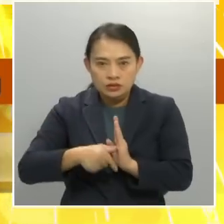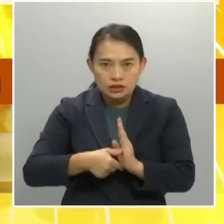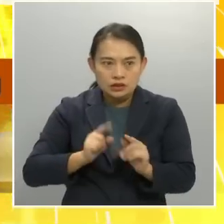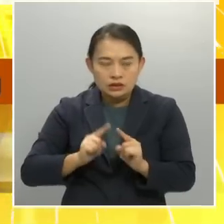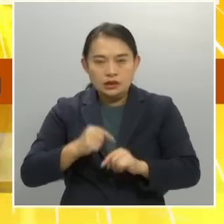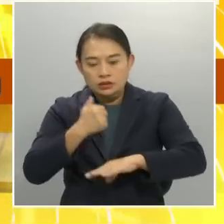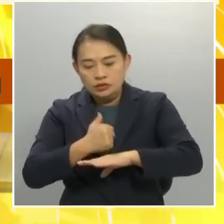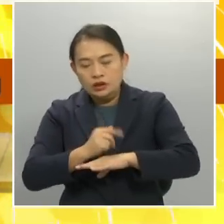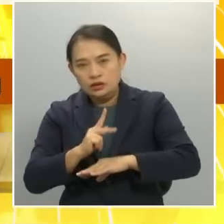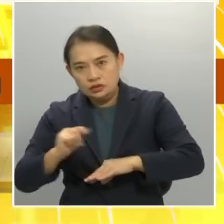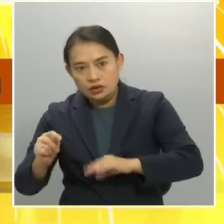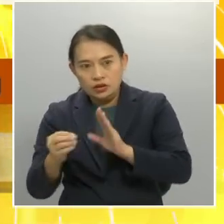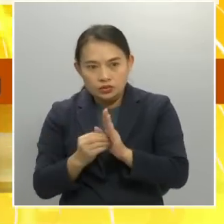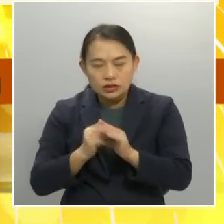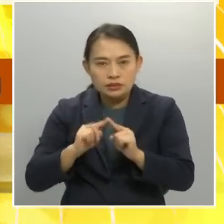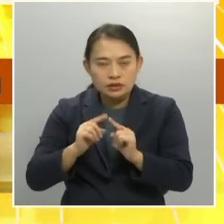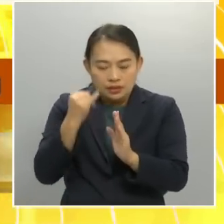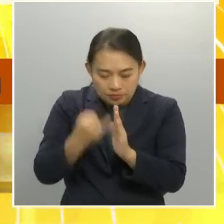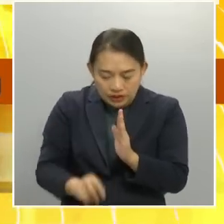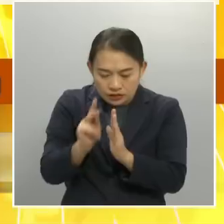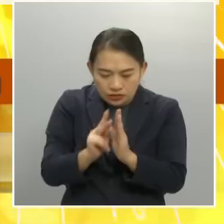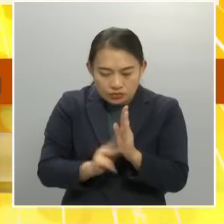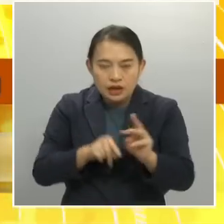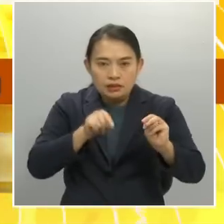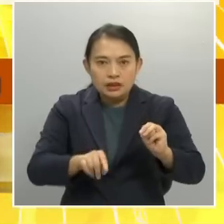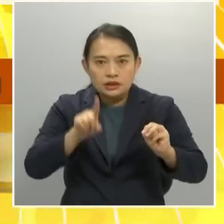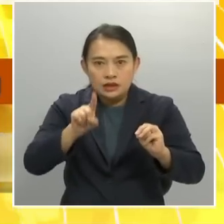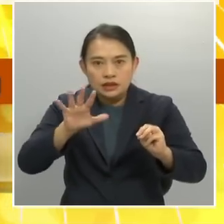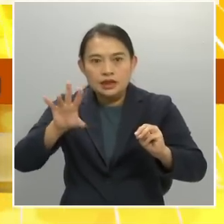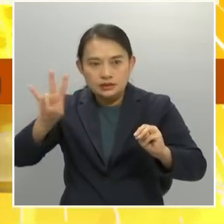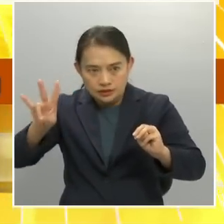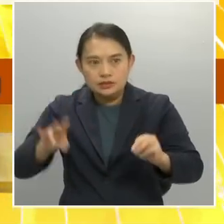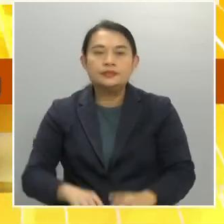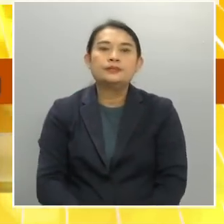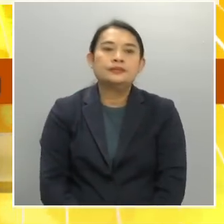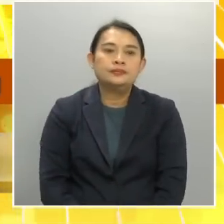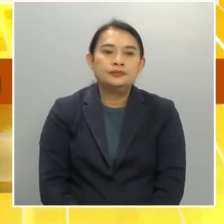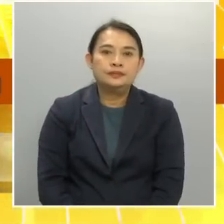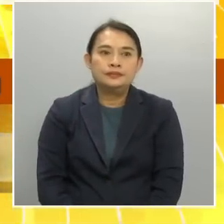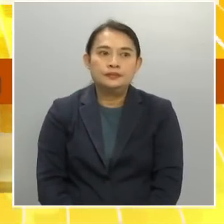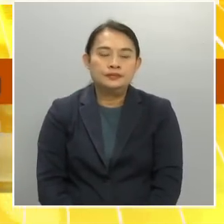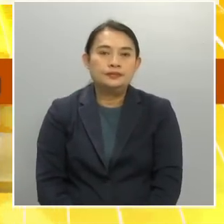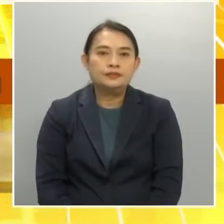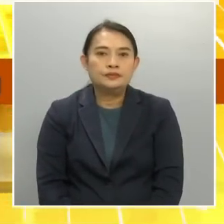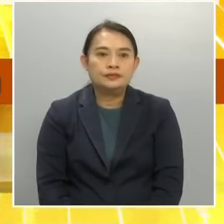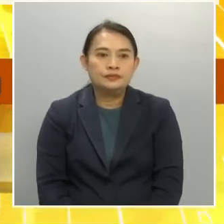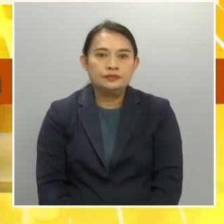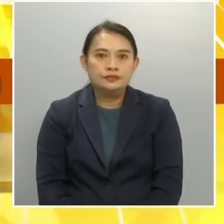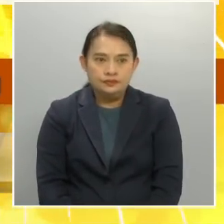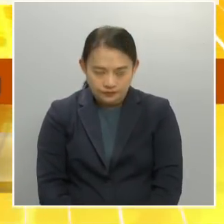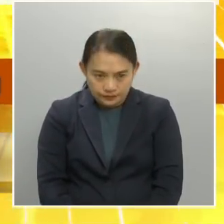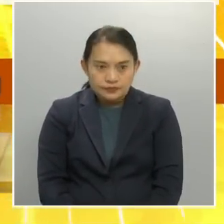กกตกทมผิดประมวลกฎหมายอาญามาตรา 1 5 7ค่ะนี่แปลว่าจะจับตากันทุกสีข้าว